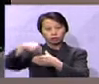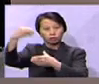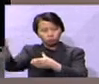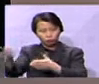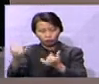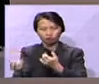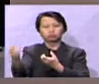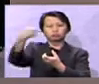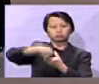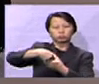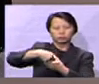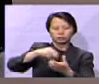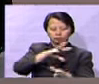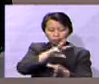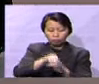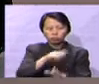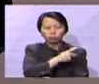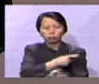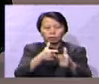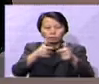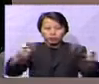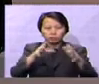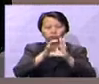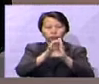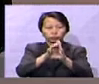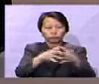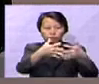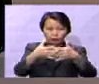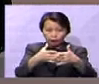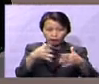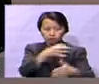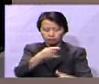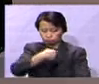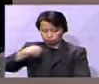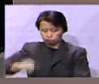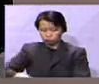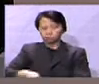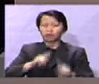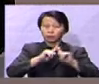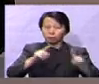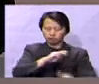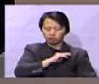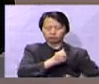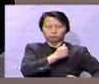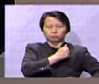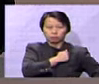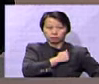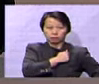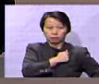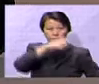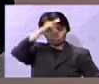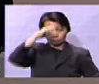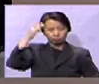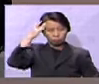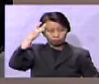ingin menyertainya. Ini termasuk kuasa besar dunia seperti Amerika Syarikat dan China. Bagaimanapun, Menteri Pertahanan Datuk Seri Shamuddin Tun